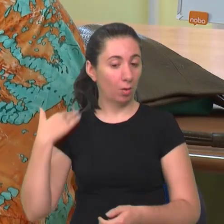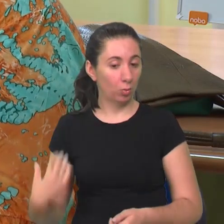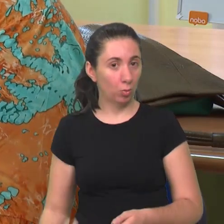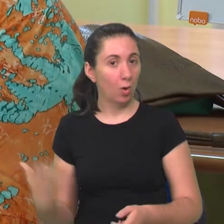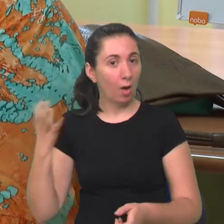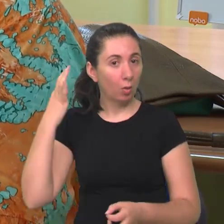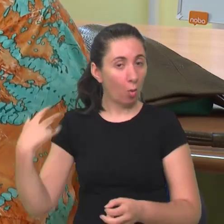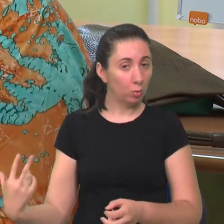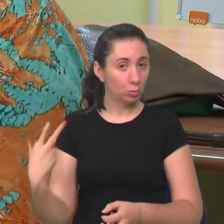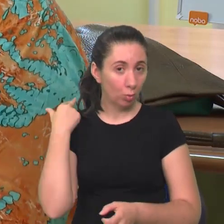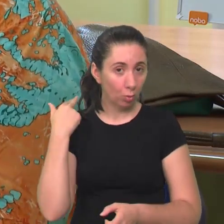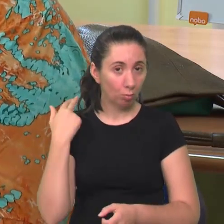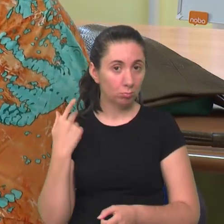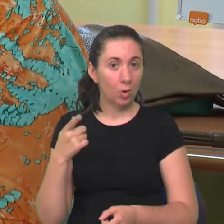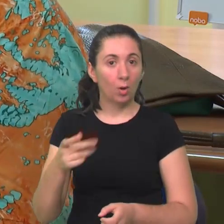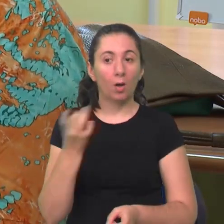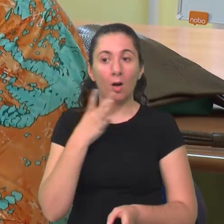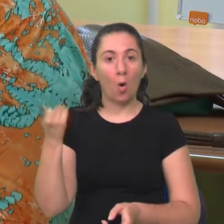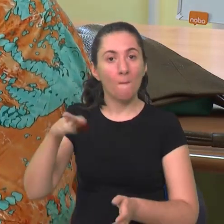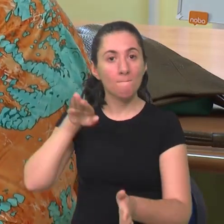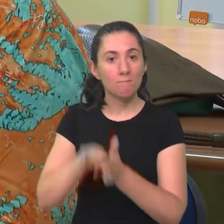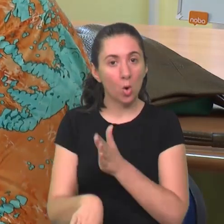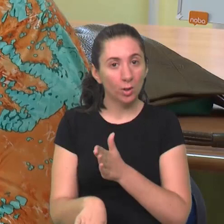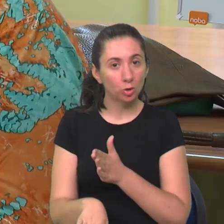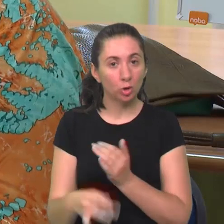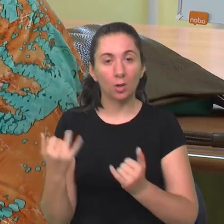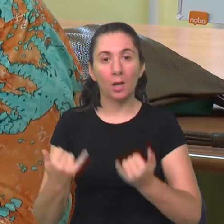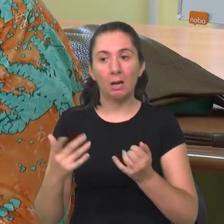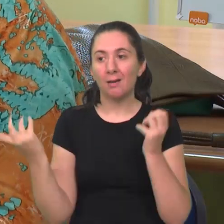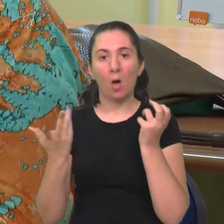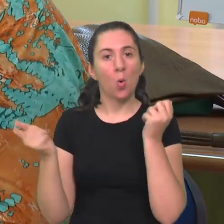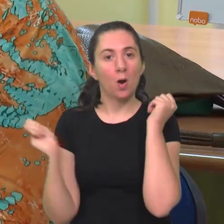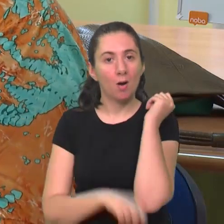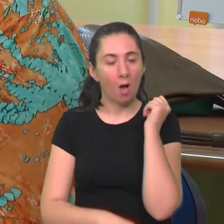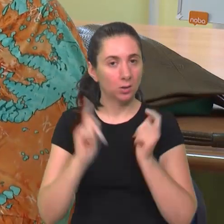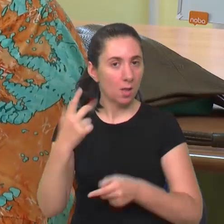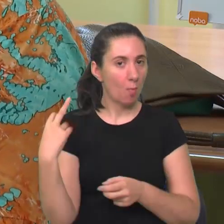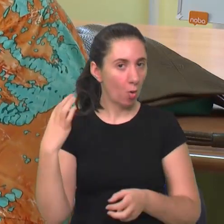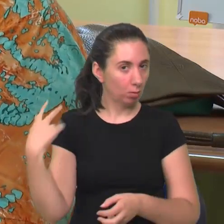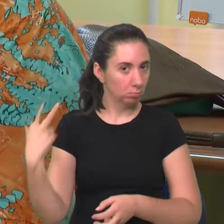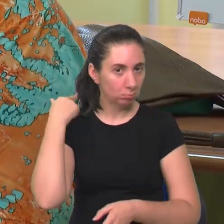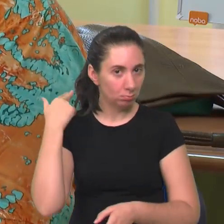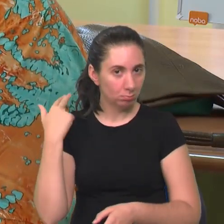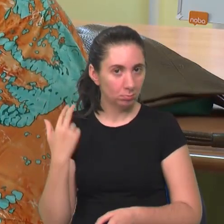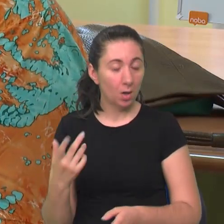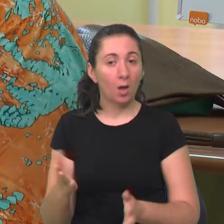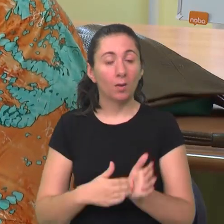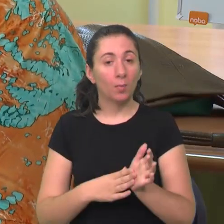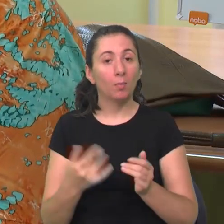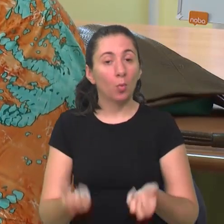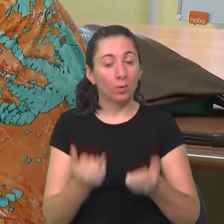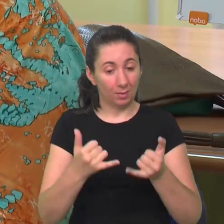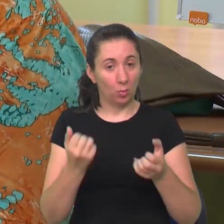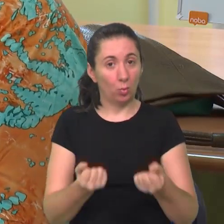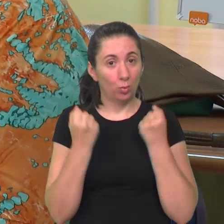su im odrezali kosu, ponizili bi ih ili bi ih kao neku kaznu doživjeli. I sad, recimo, u nekoj teškoj